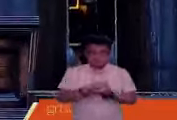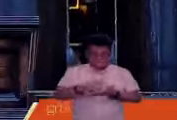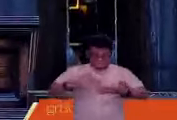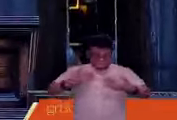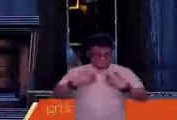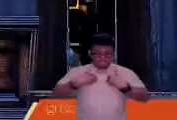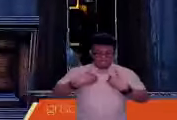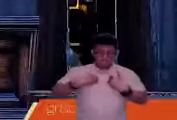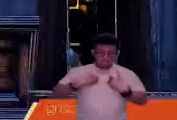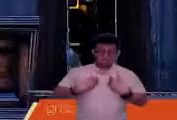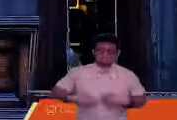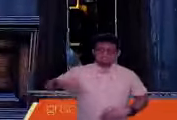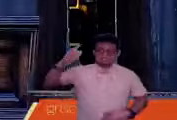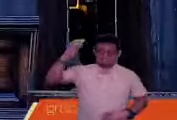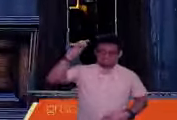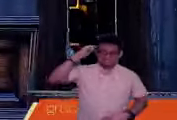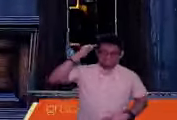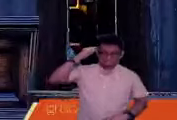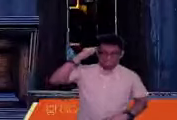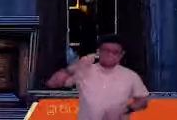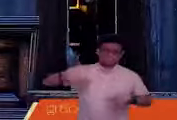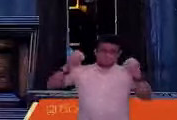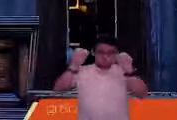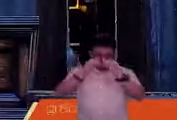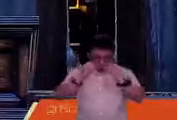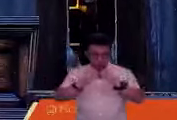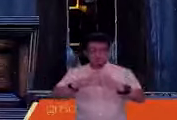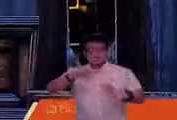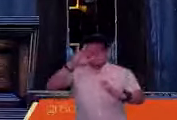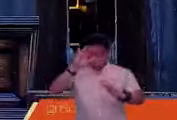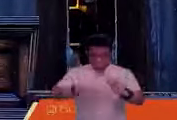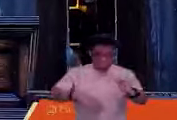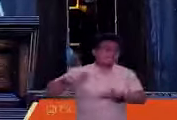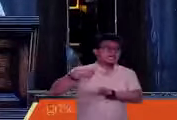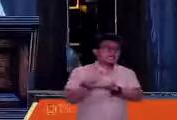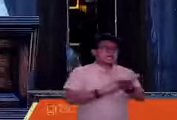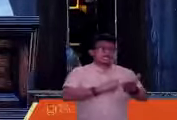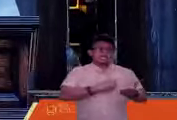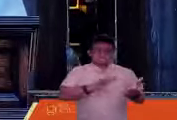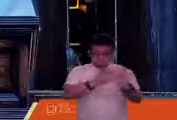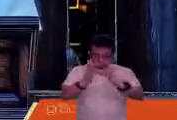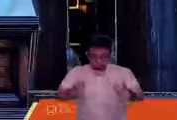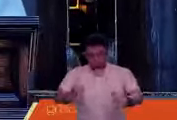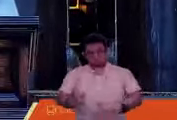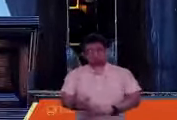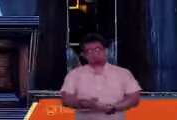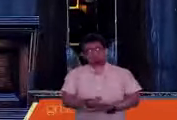naapay knowledge ka nato kontra sa atong Ginoo, kontra ka nato nga nagasulti ta nga mga Kristohanon.